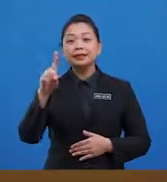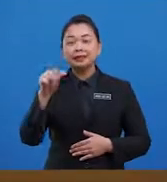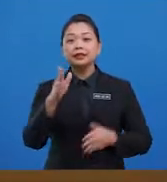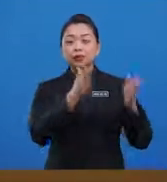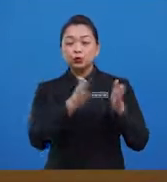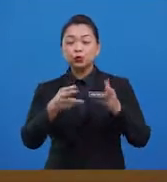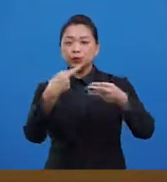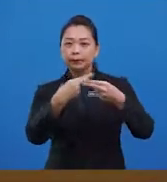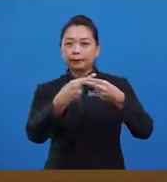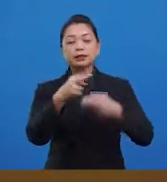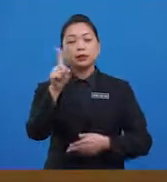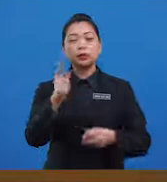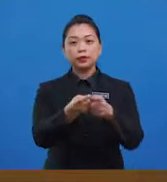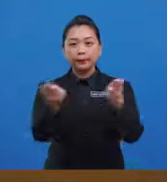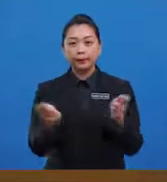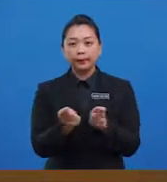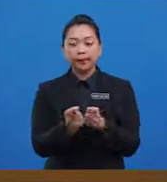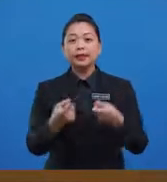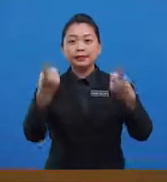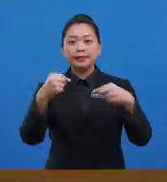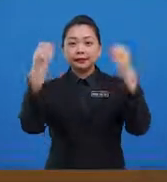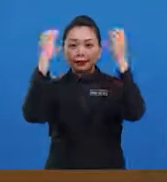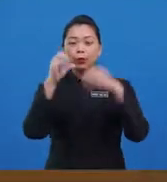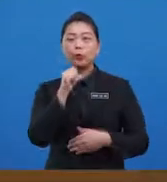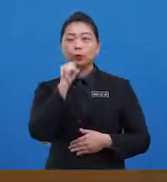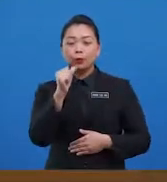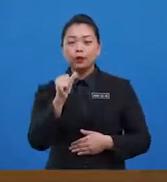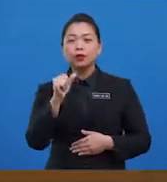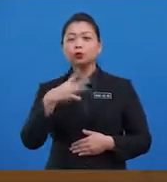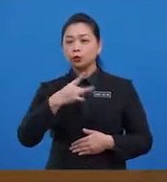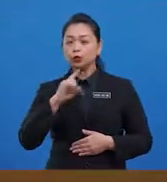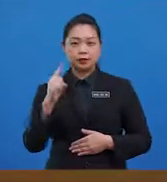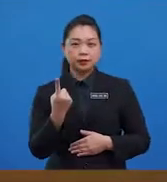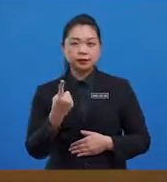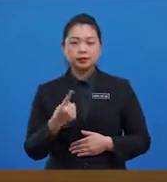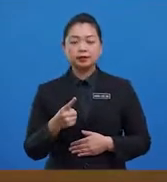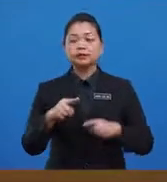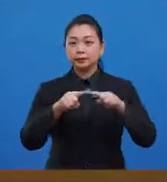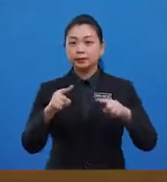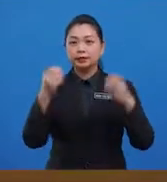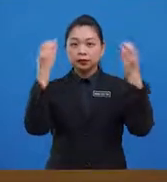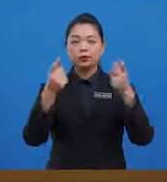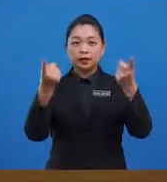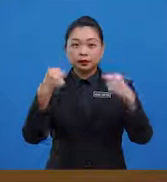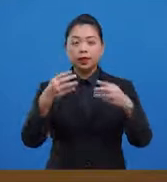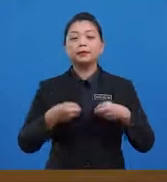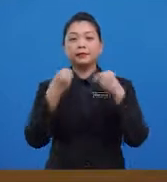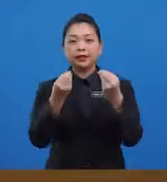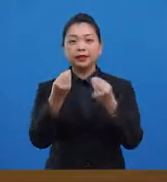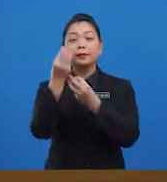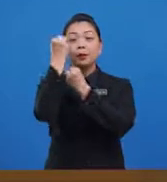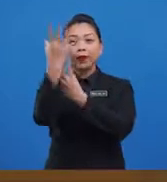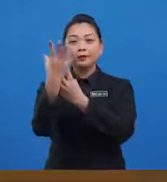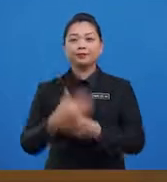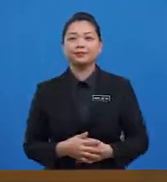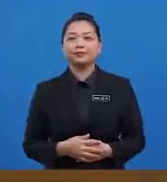disusun dirapat setempat. Datang cikgu bukan sebarang datang. Datang cikgu memberi maklumat.